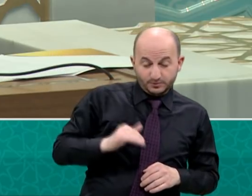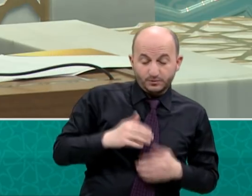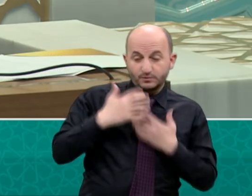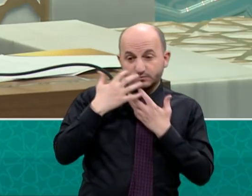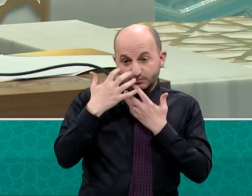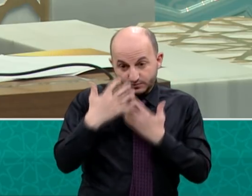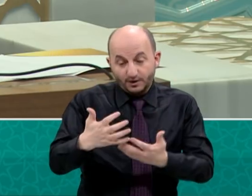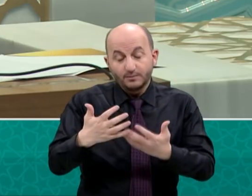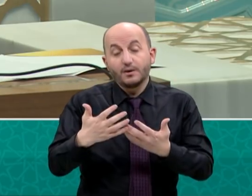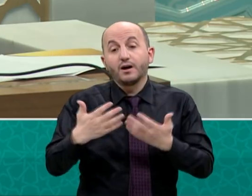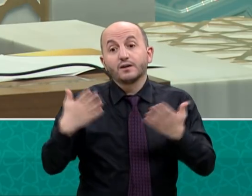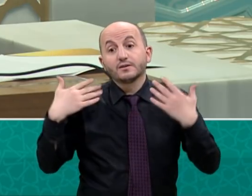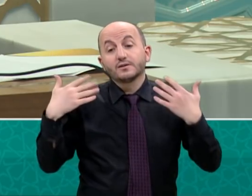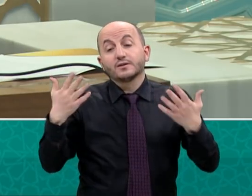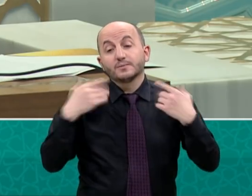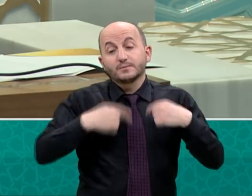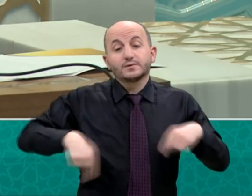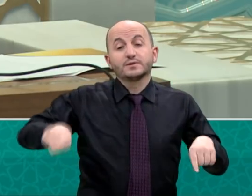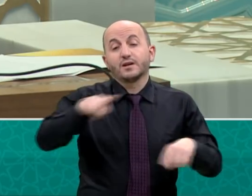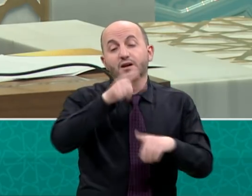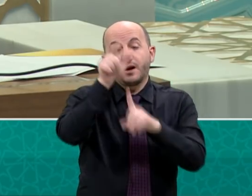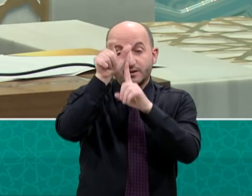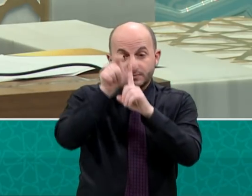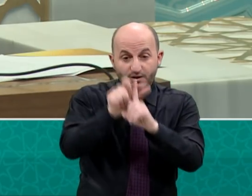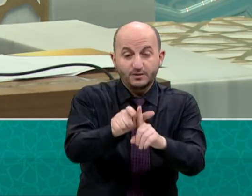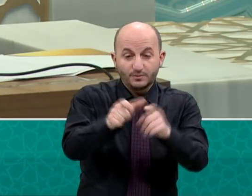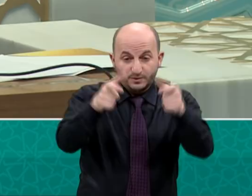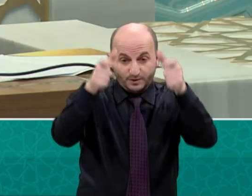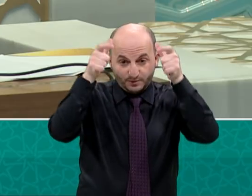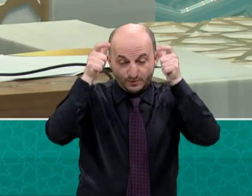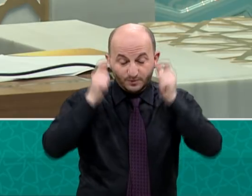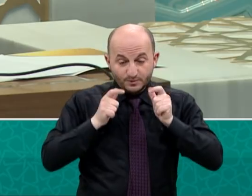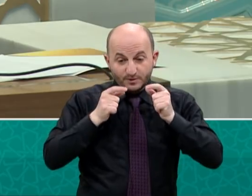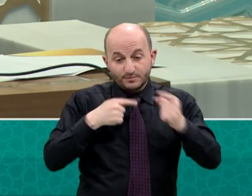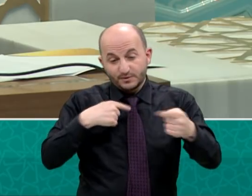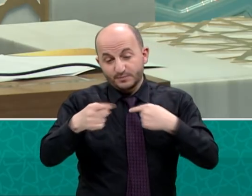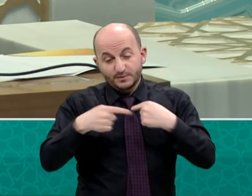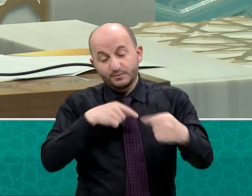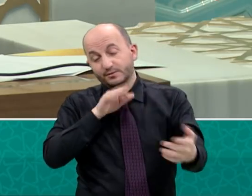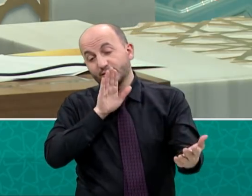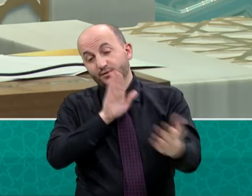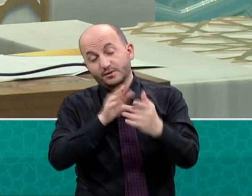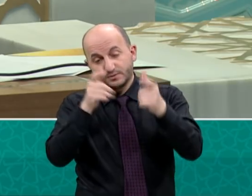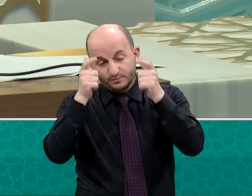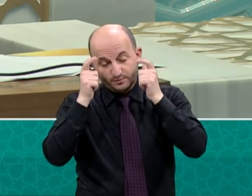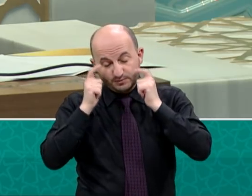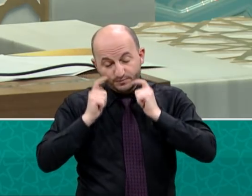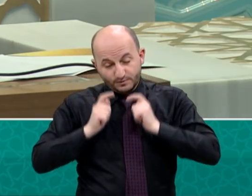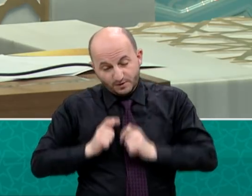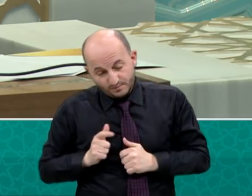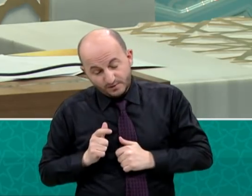rahmet ikliminin bize emanet olarak yüklediği birbirimize karşı